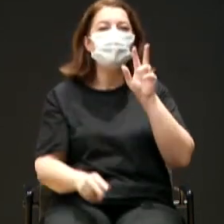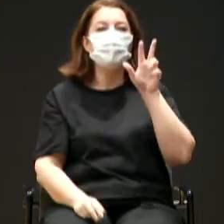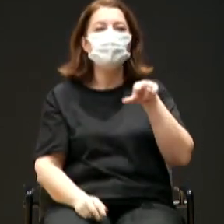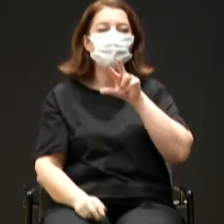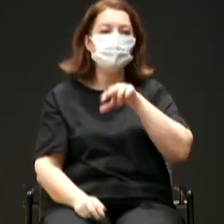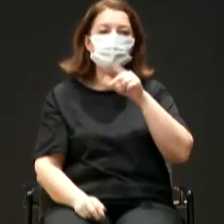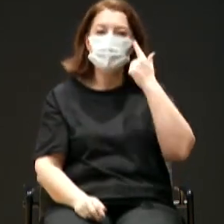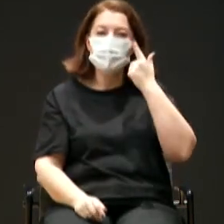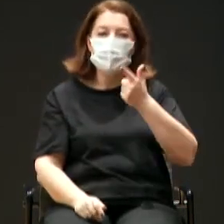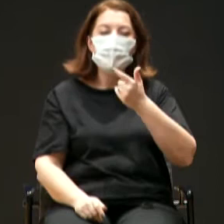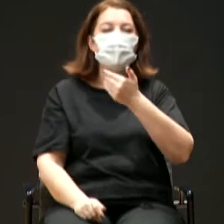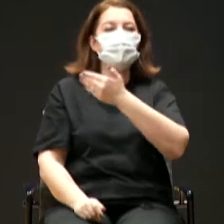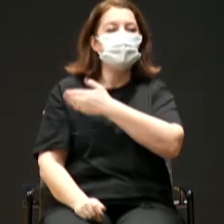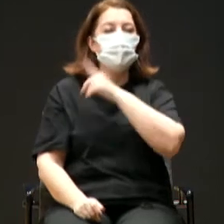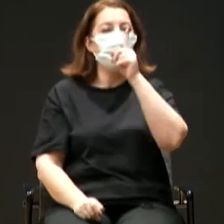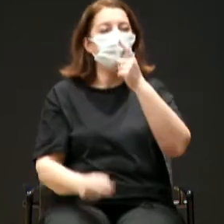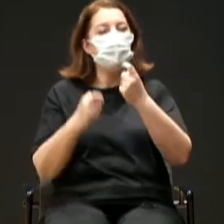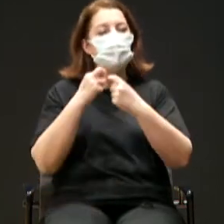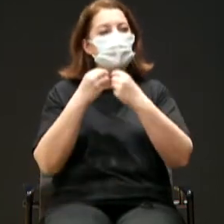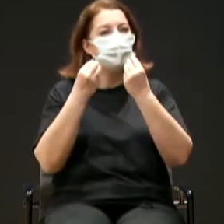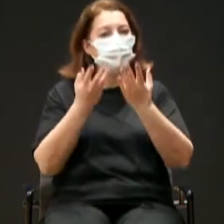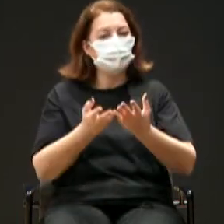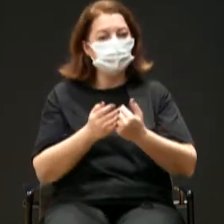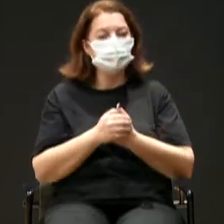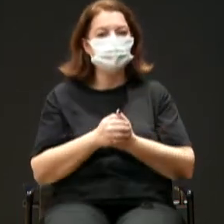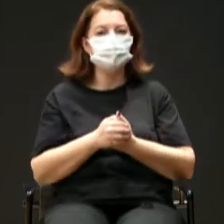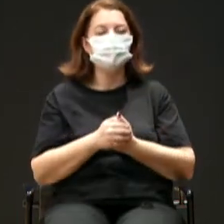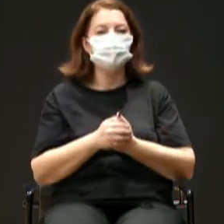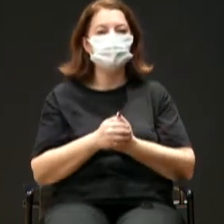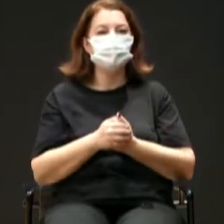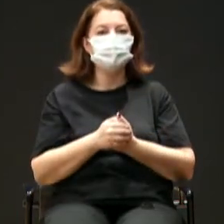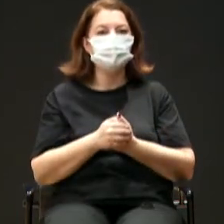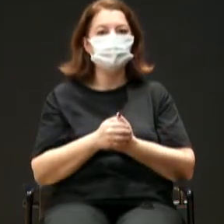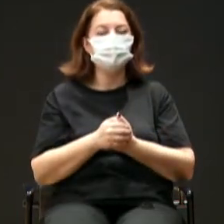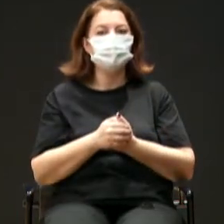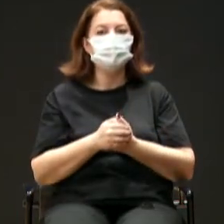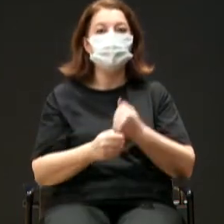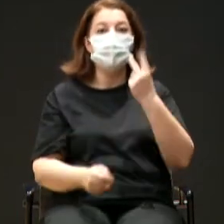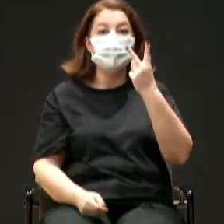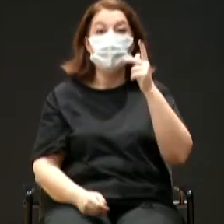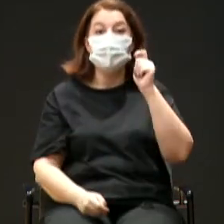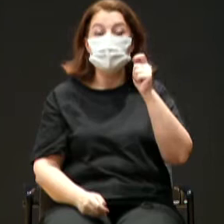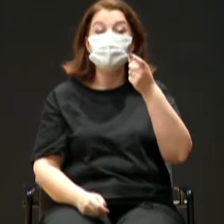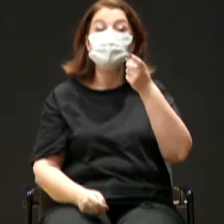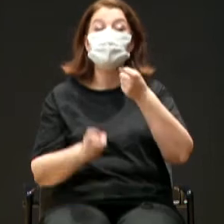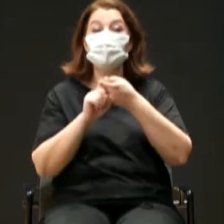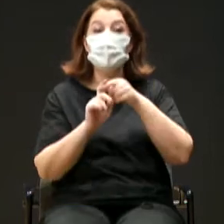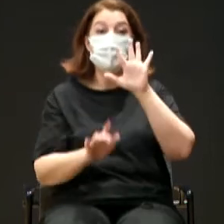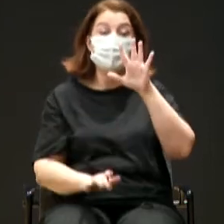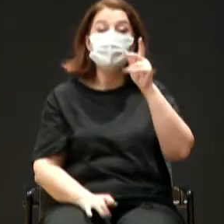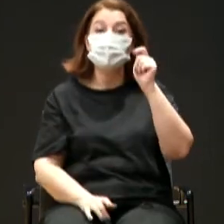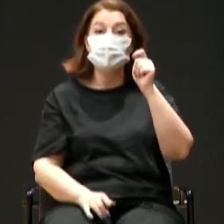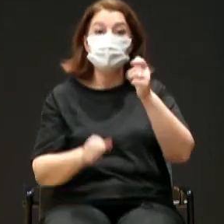33 vatandaşımıza Allah'tan rahmet diliyorum. 2 Temmuz ve 5 Temmuz